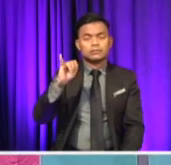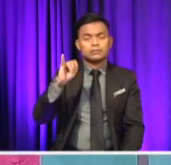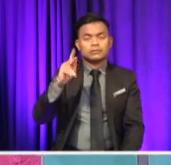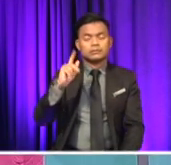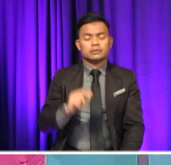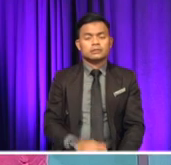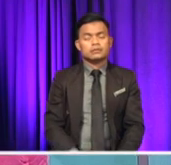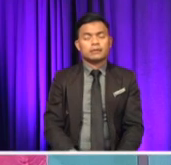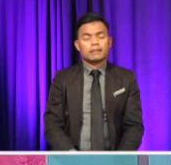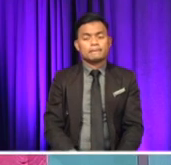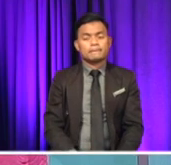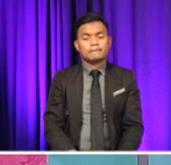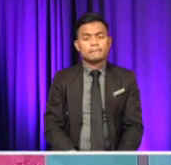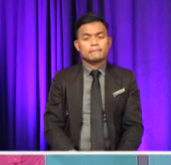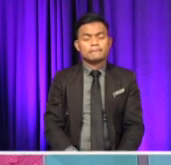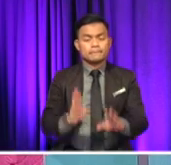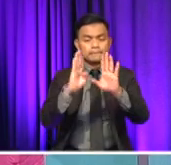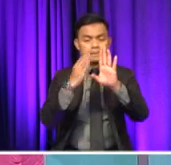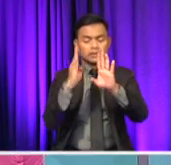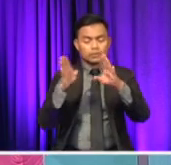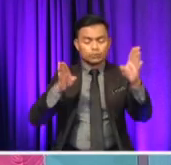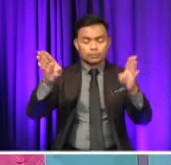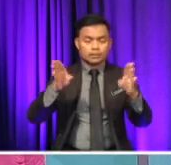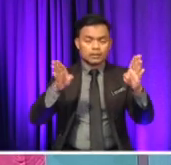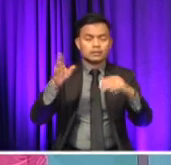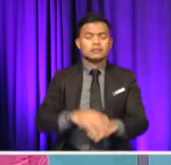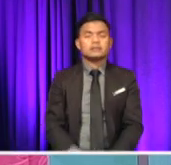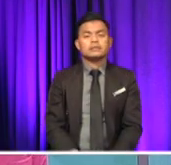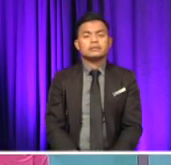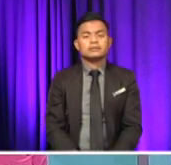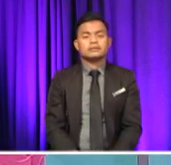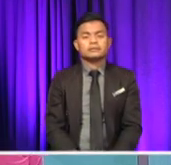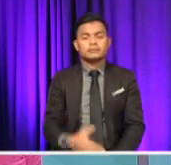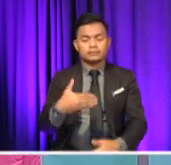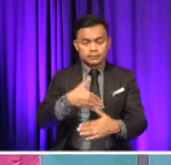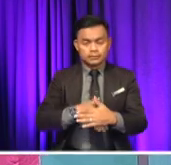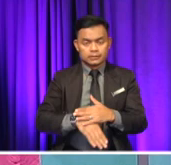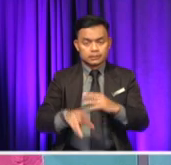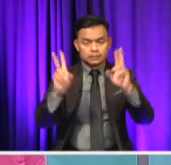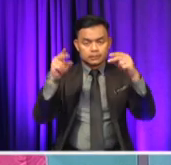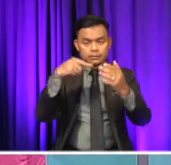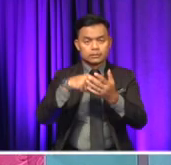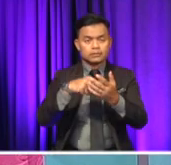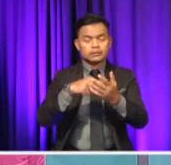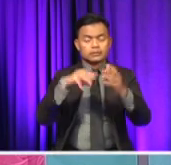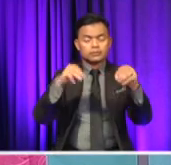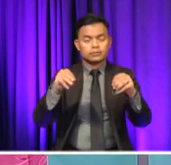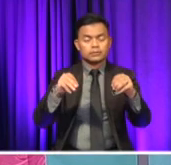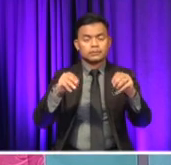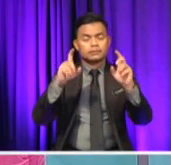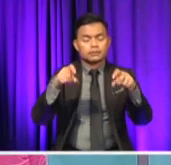paspo menggunakan sistem new matic oke oke kita tengok dalam tajuk ini penting untuk belajar tahu tentang